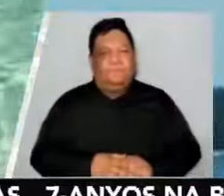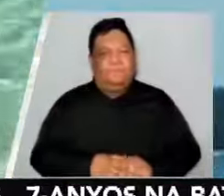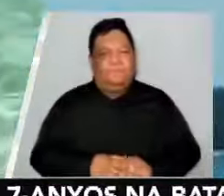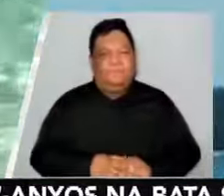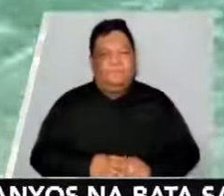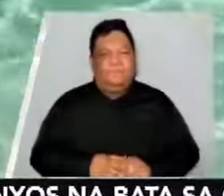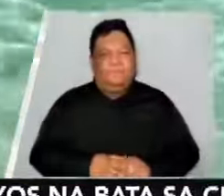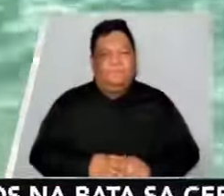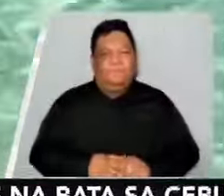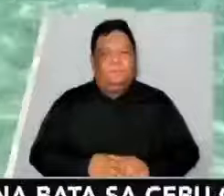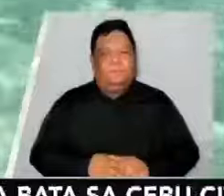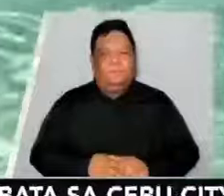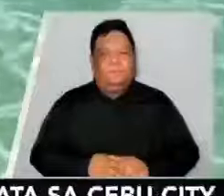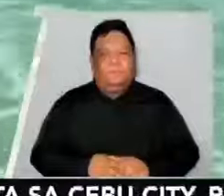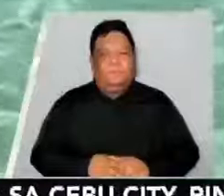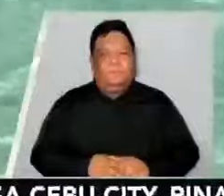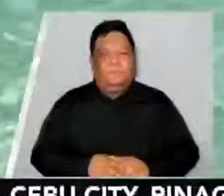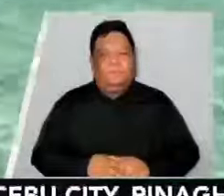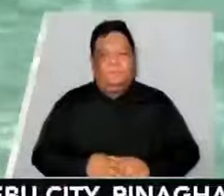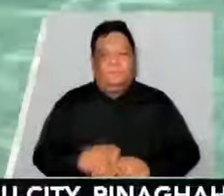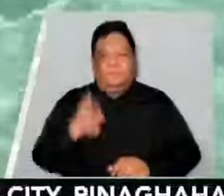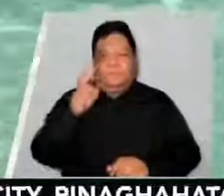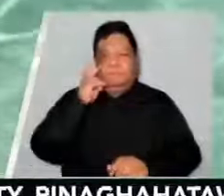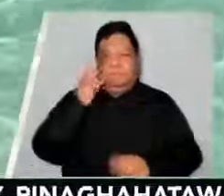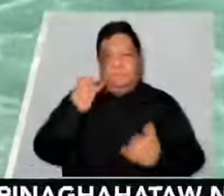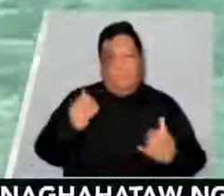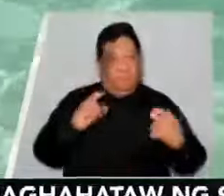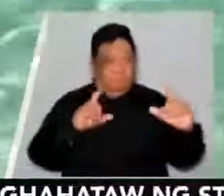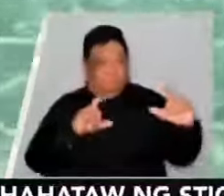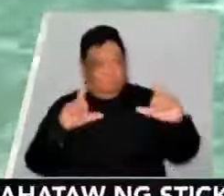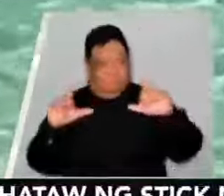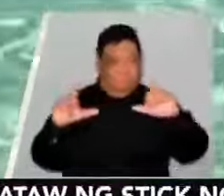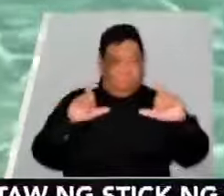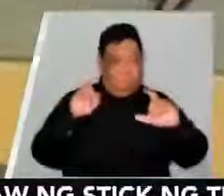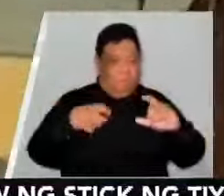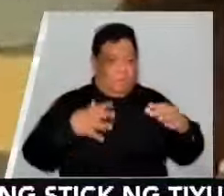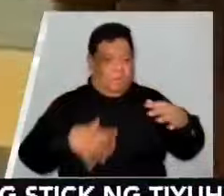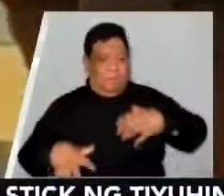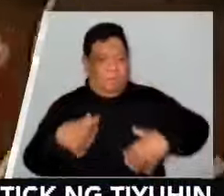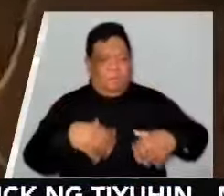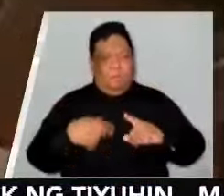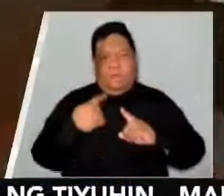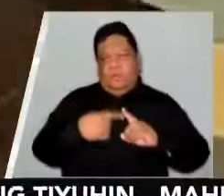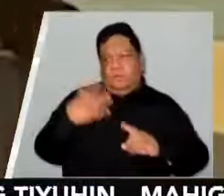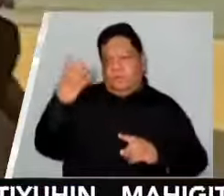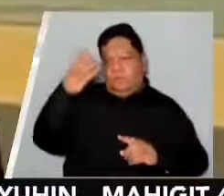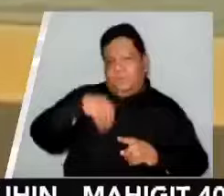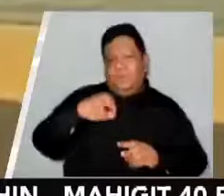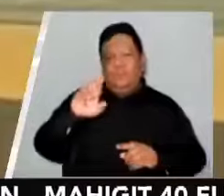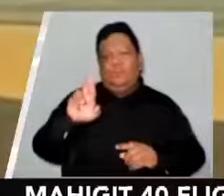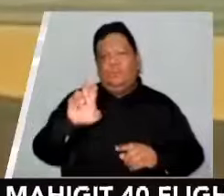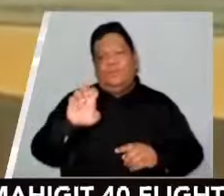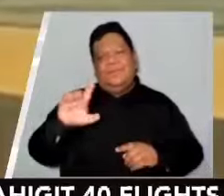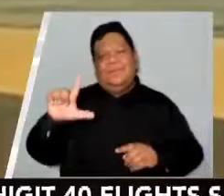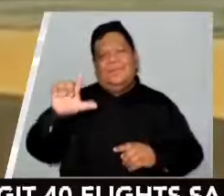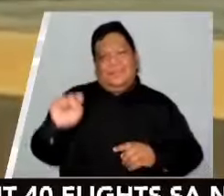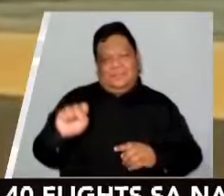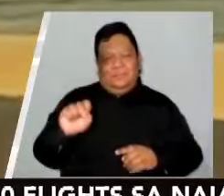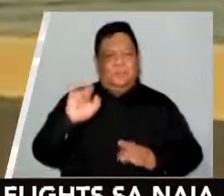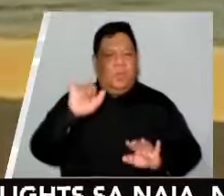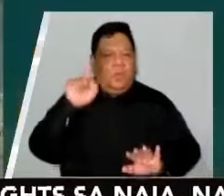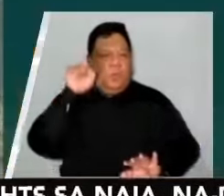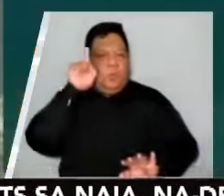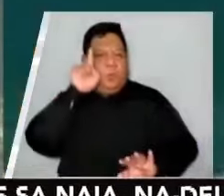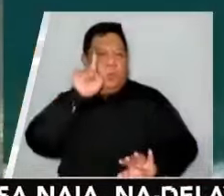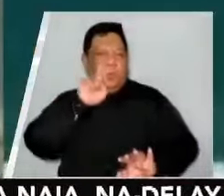Ang labanan ng aurahan ngayon di na lamang basta OOTD kundi pagandahan ng reels. Tipong pulido ang transition, aesthetic ang